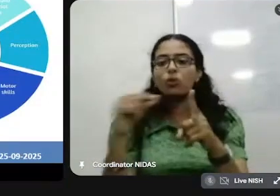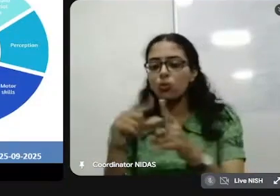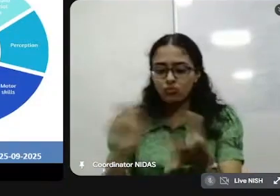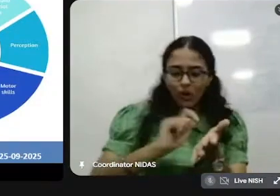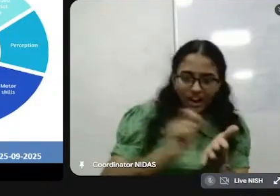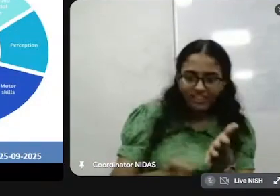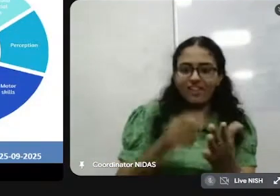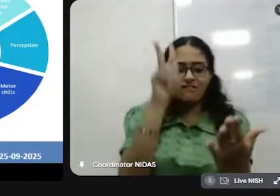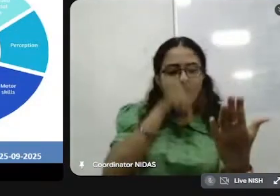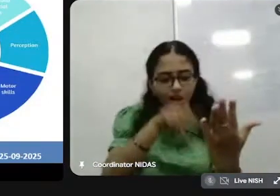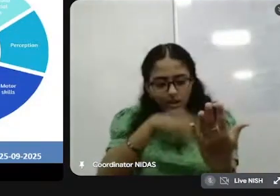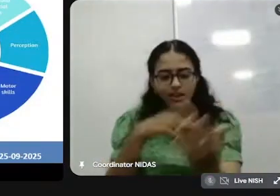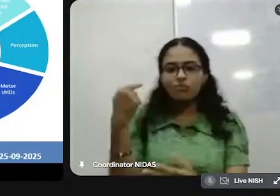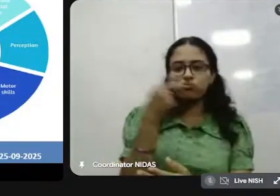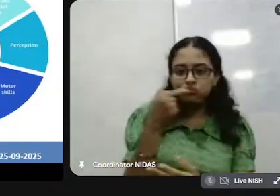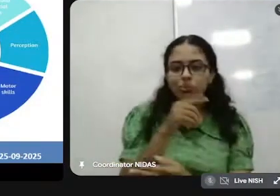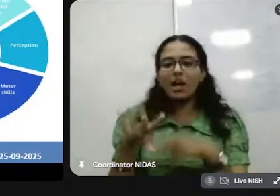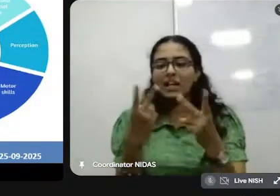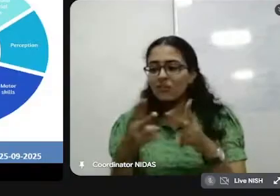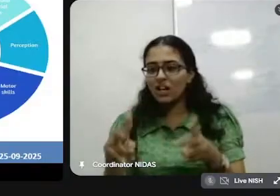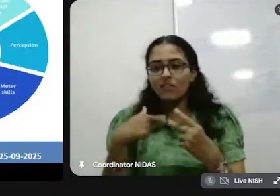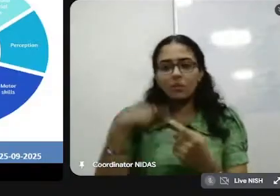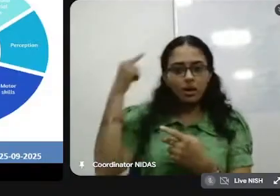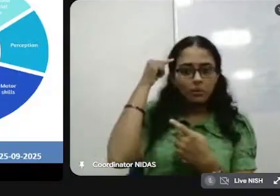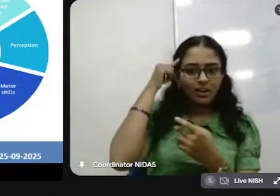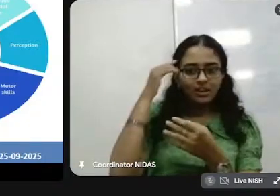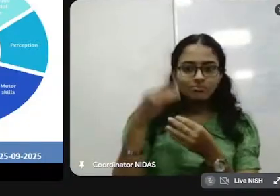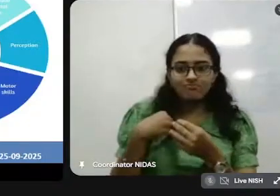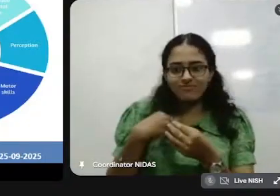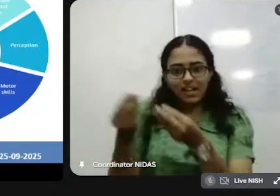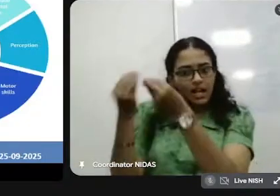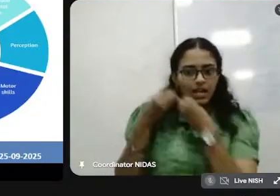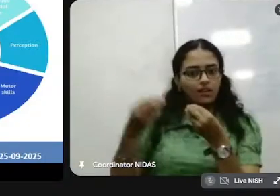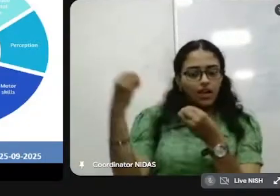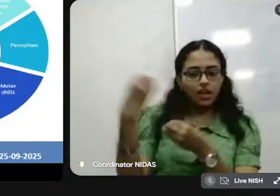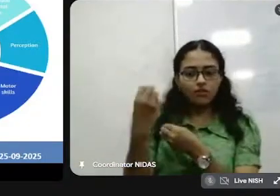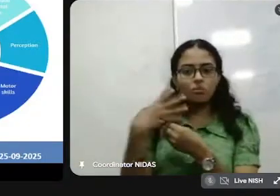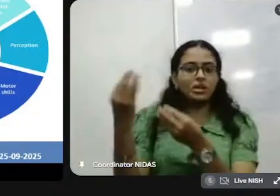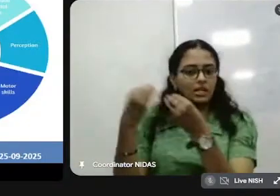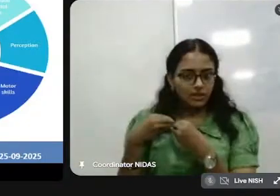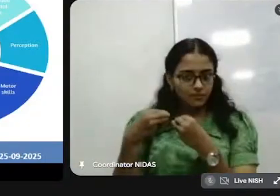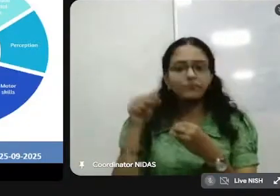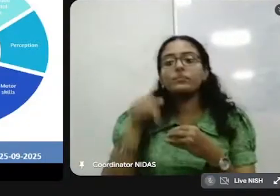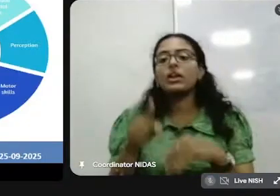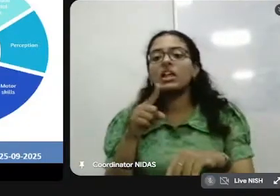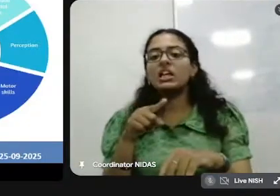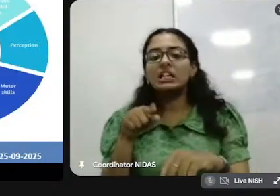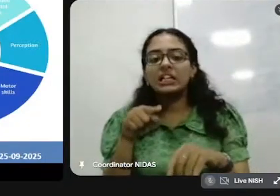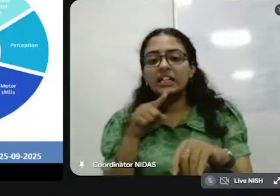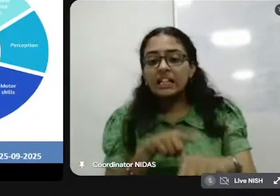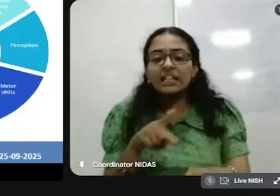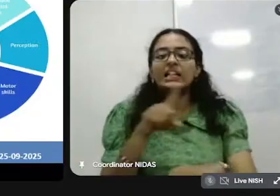എഴുതാനും എല്ലാം തലച്ചോറിൽ നിന്ന് ഒരു ഇൻഫർമേഷൻ കിട്ടുമ്പോഴാണ് നമ്മുടെ ശരീരം അതിനനുസരിച്ച് പ്രവർത്തിക്കുക. ഈ അപ്രാക്സിയുടെ കണ്ടീഷനിൽ